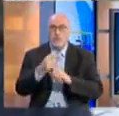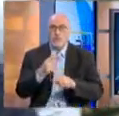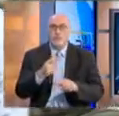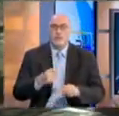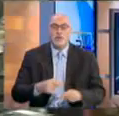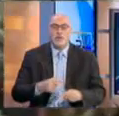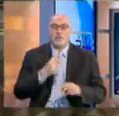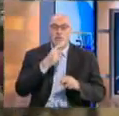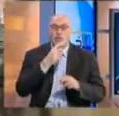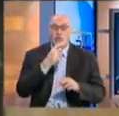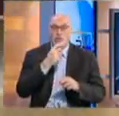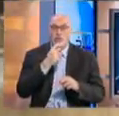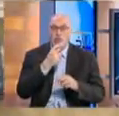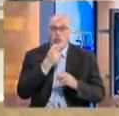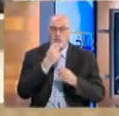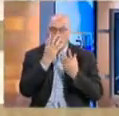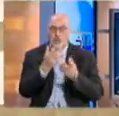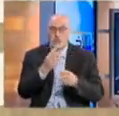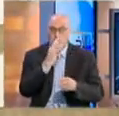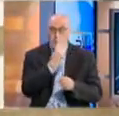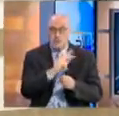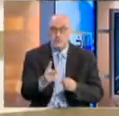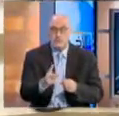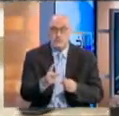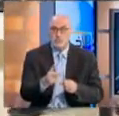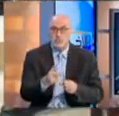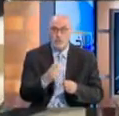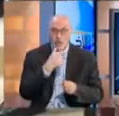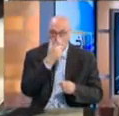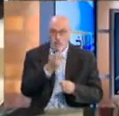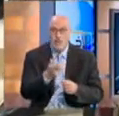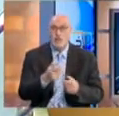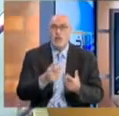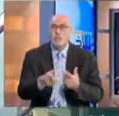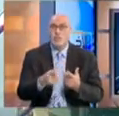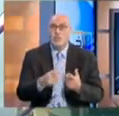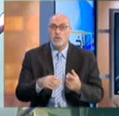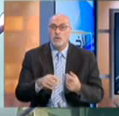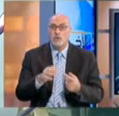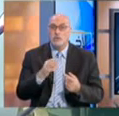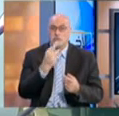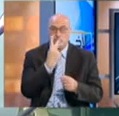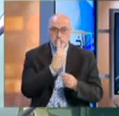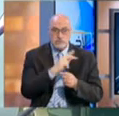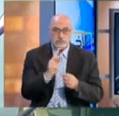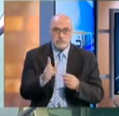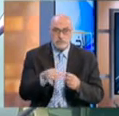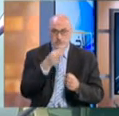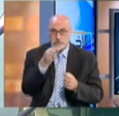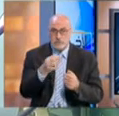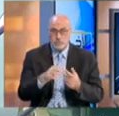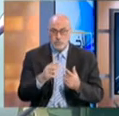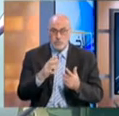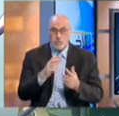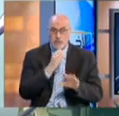الإرهابيين الموقوفين الذين أقروا بخطيئتهم تجاه